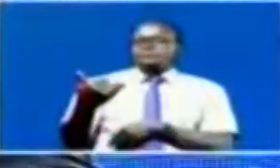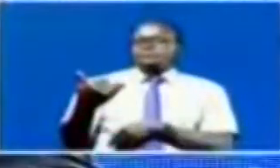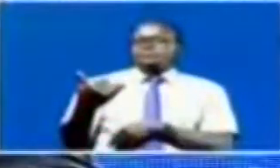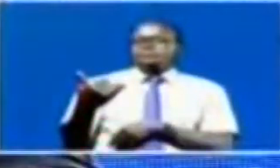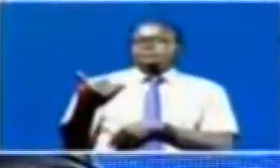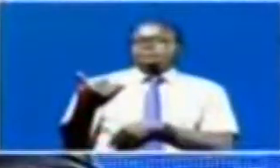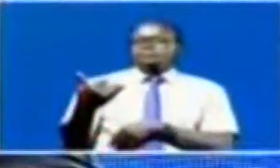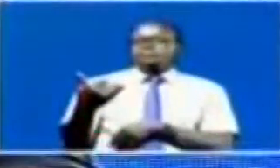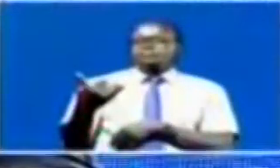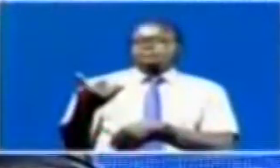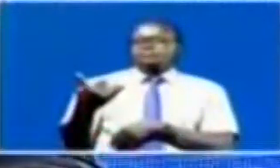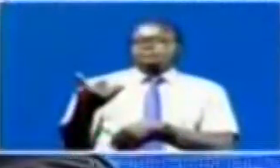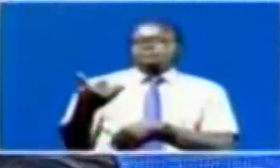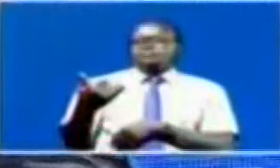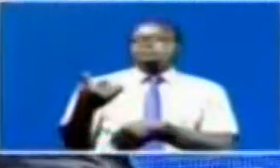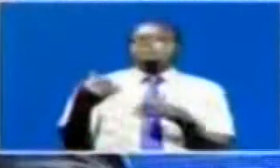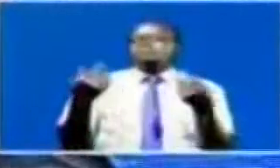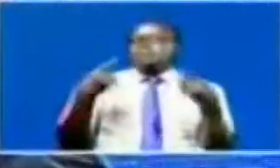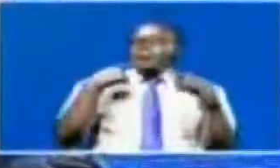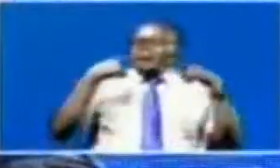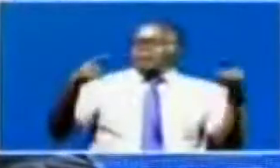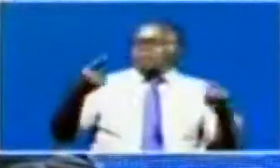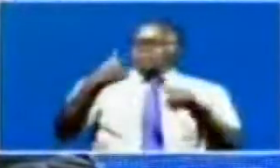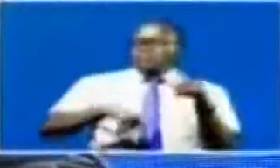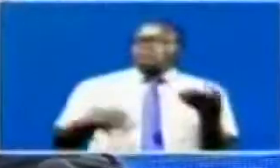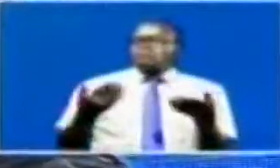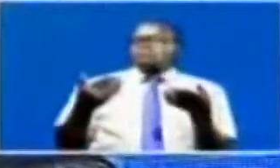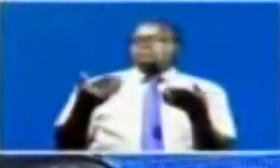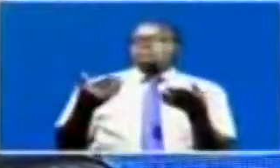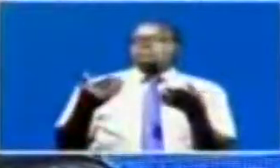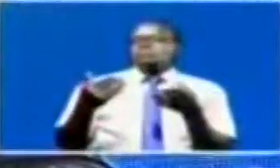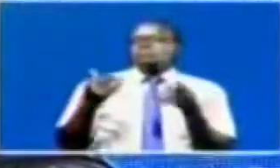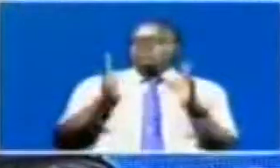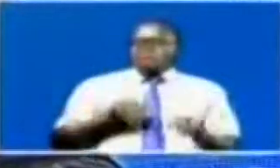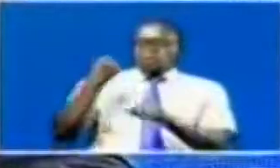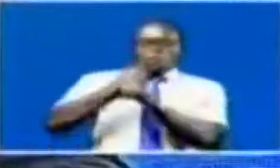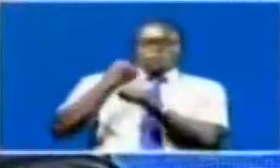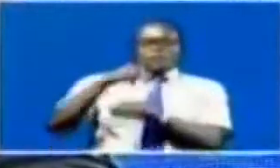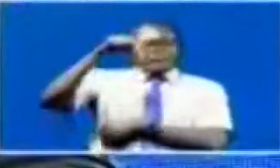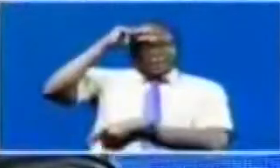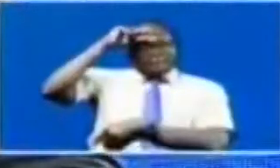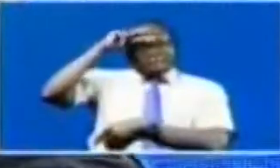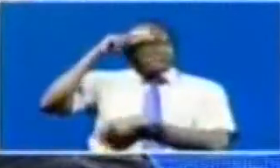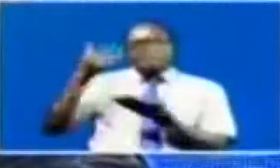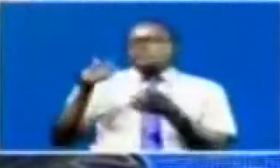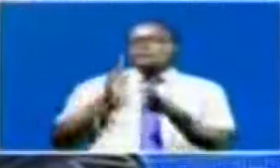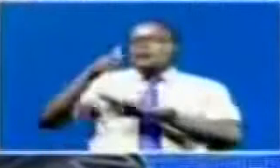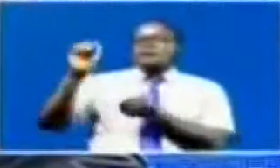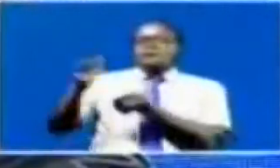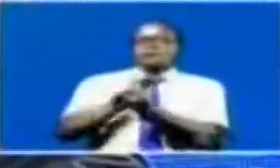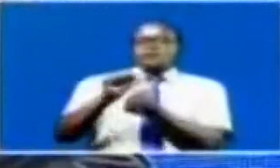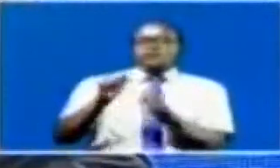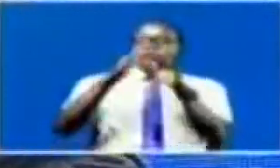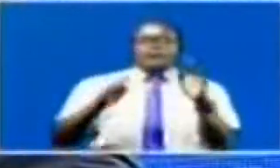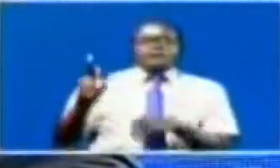wa ofisi wa huduma kwa umma Joseph Kinywa imetoa agizo hilo muda mfupi tu baada ya ubomoaji wenye utata eneo la Kayole jijini Nairobi,